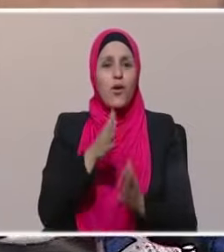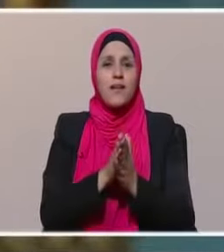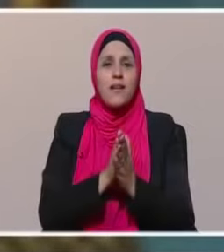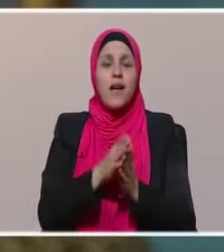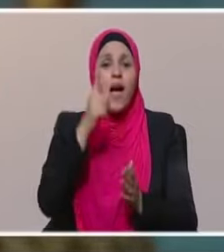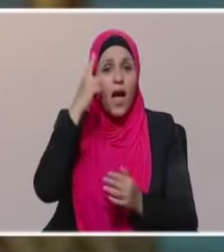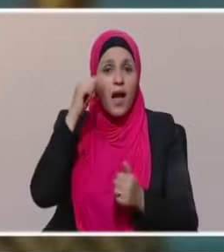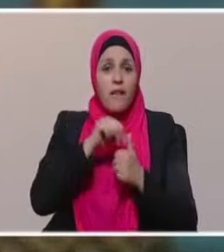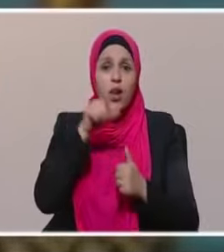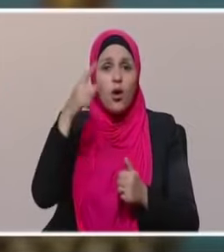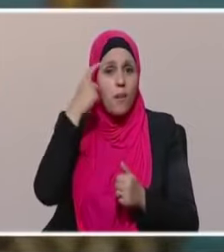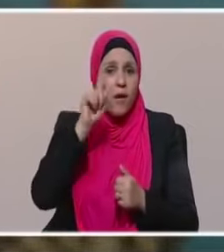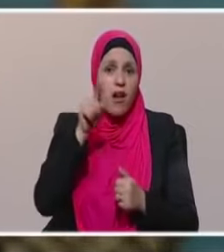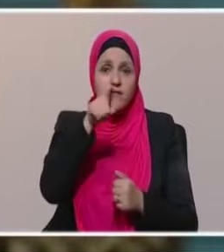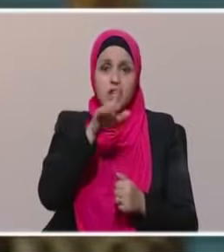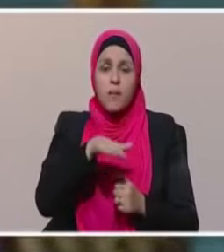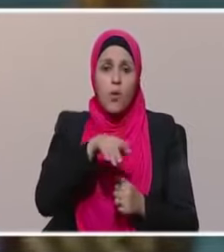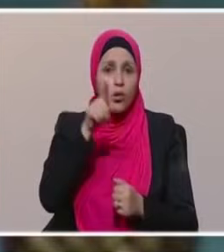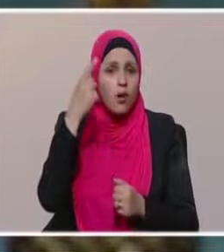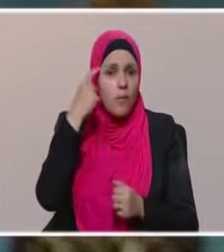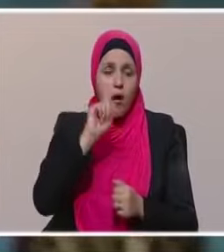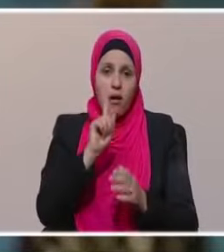على فكرة كان شو عارف انك انت هنا،